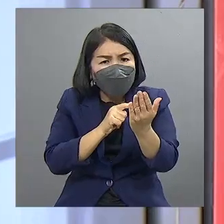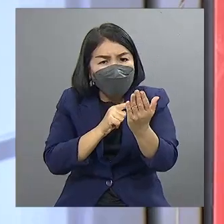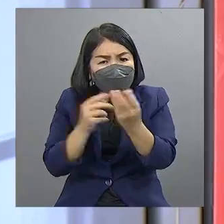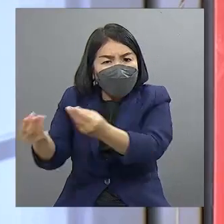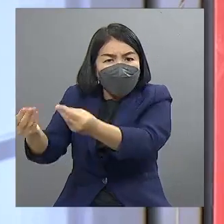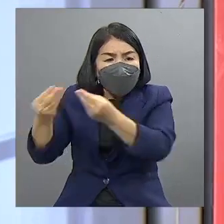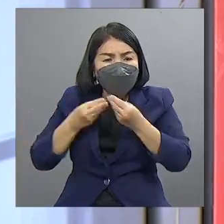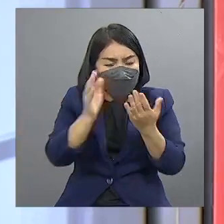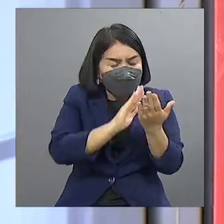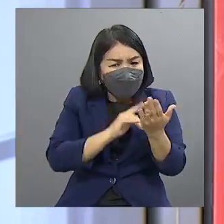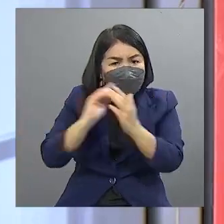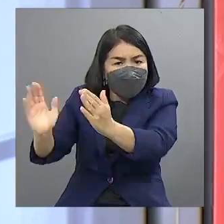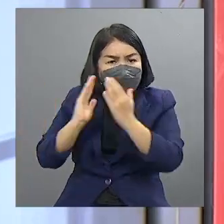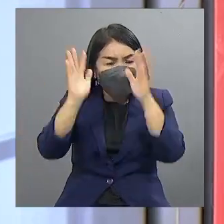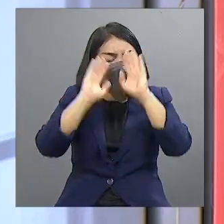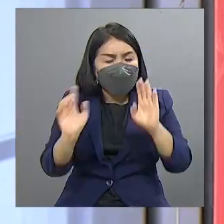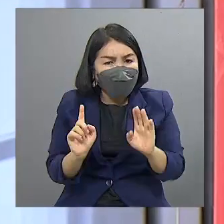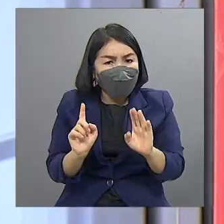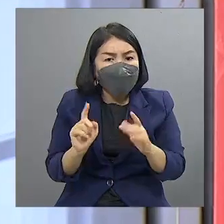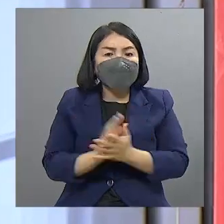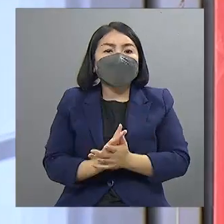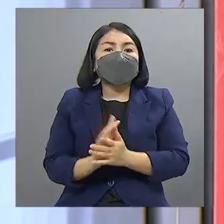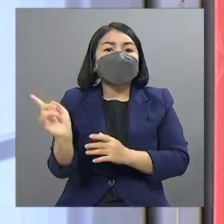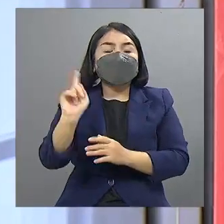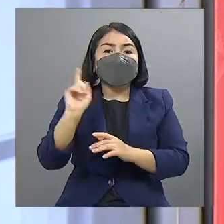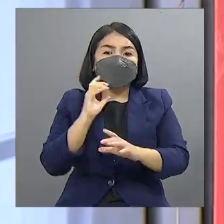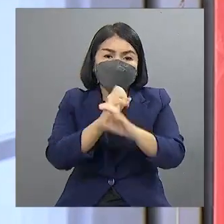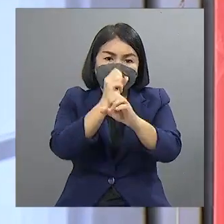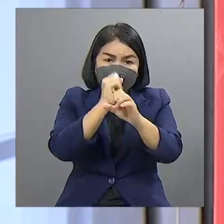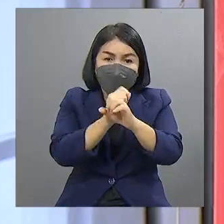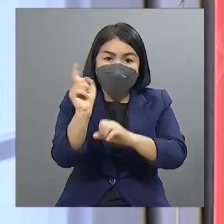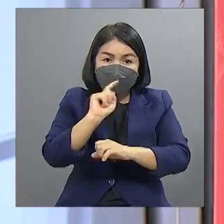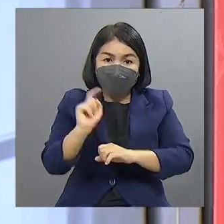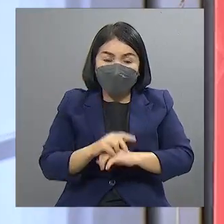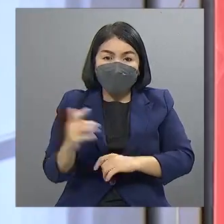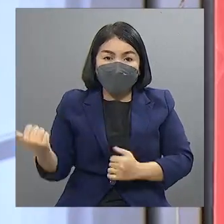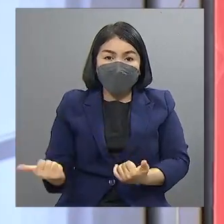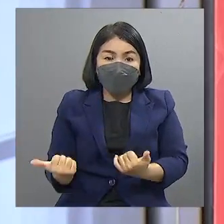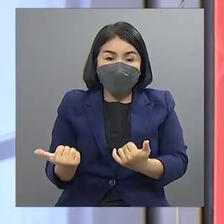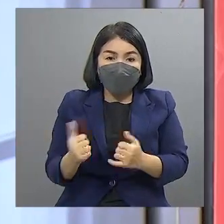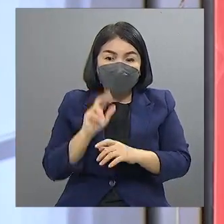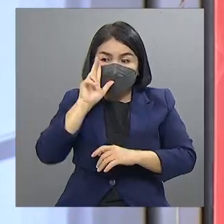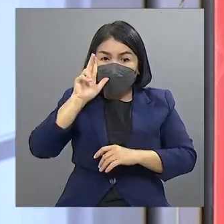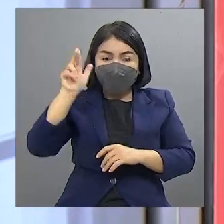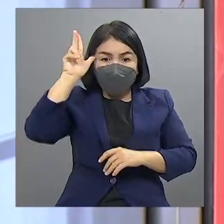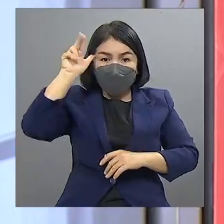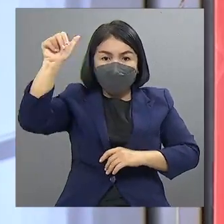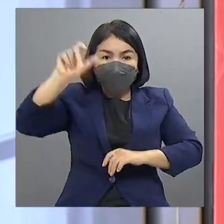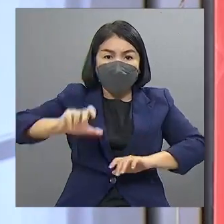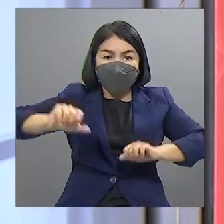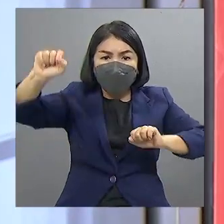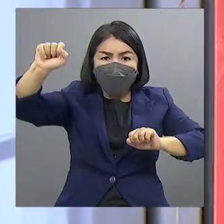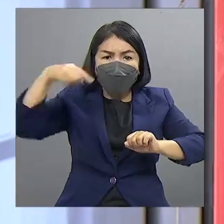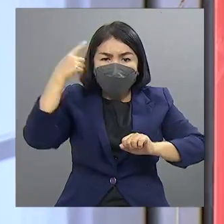การก่อสร้างนะครับพระบรมรูปทรงม้าอนุสาวรีย์ที่ตั้งอยู่ณลานพระราชวังดุสิตนั้นเนี่ยเขามีความเป็นมาอย่างไรใครเป็นคนสร้างวัน